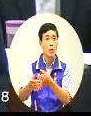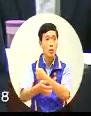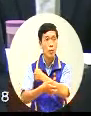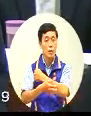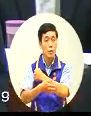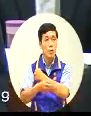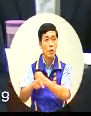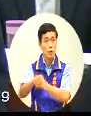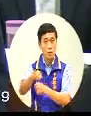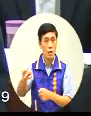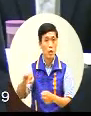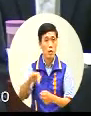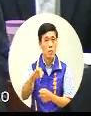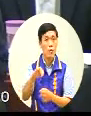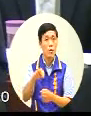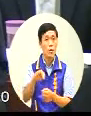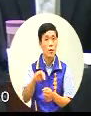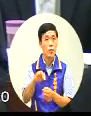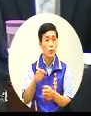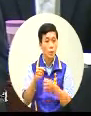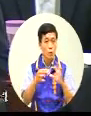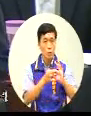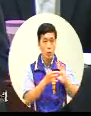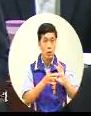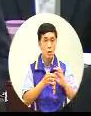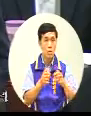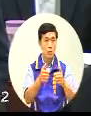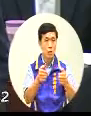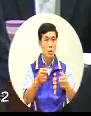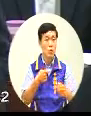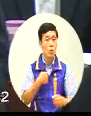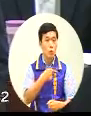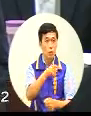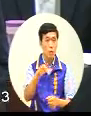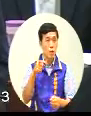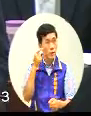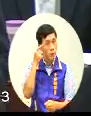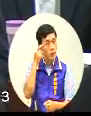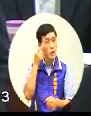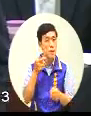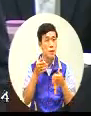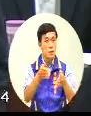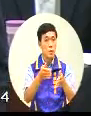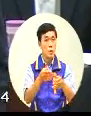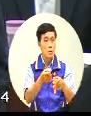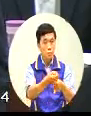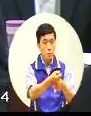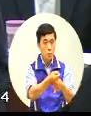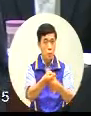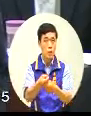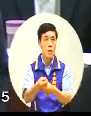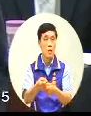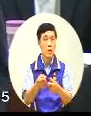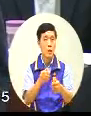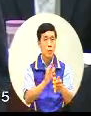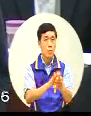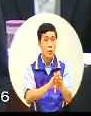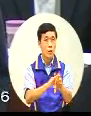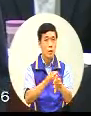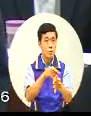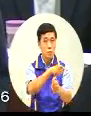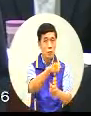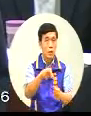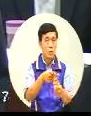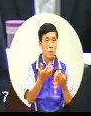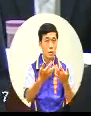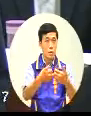清洁队员的一个对我们关心哈。我们当然我也想极力的争取，看有没有多的经费呢，让我们的未